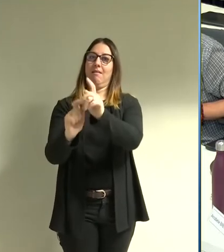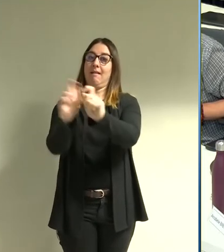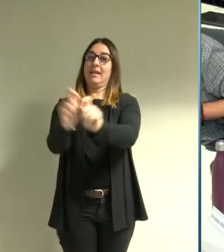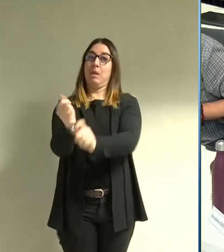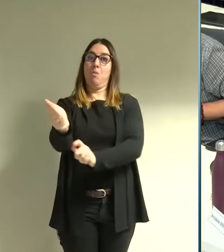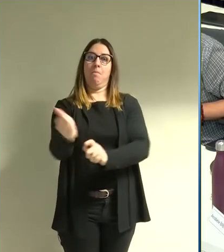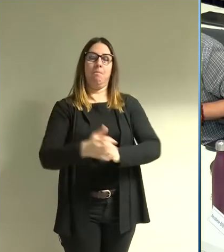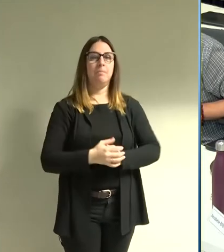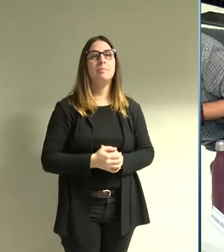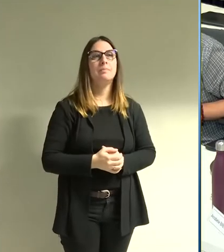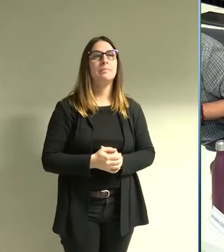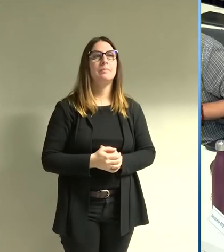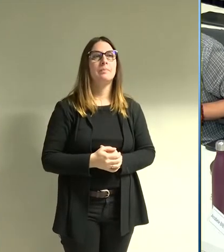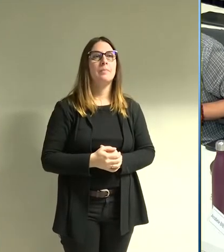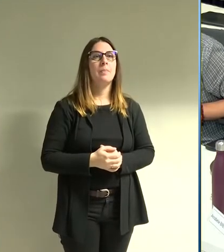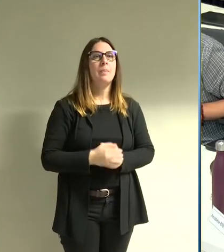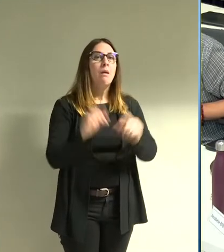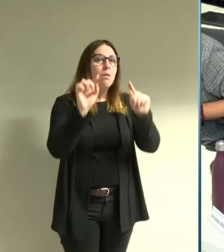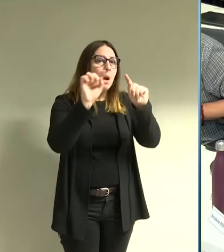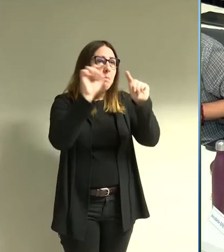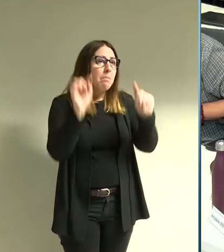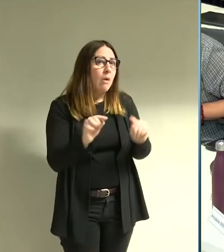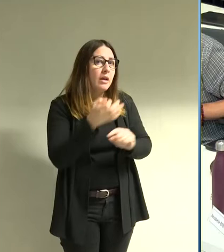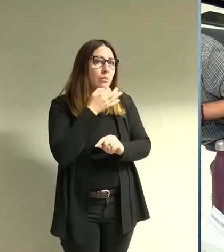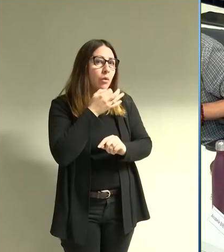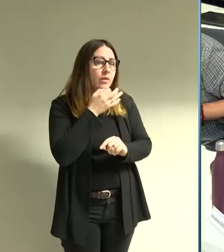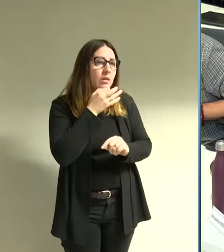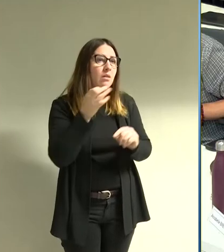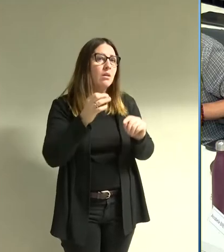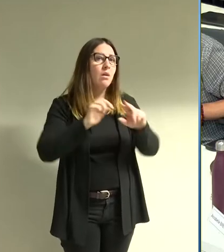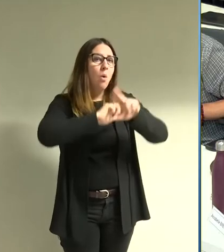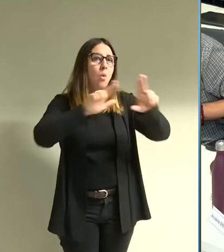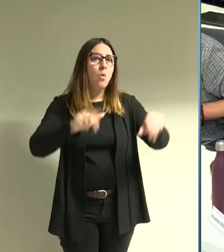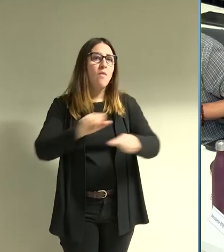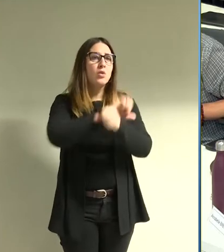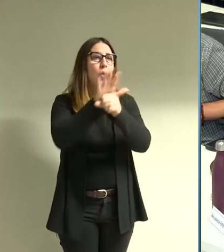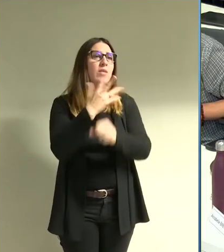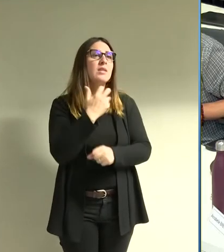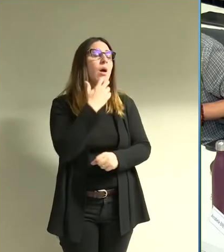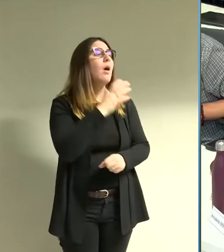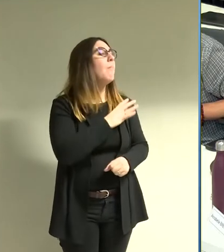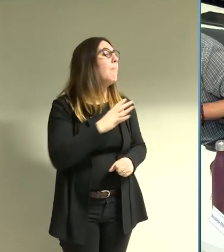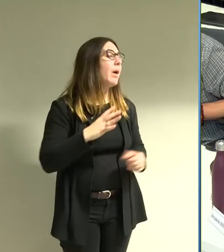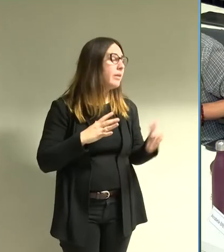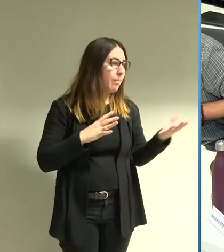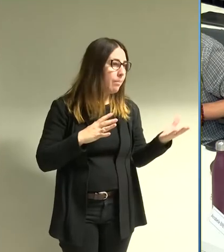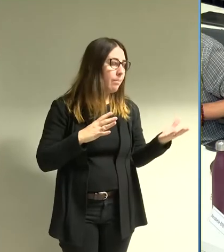et juste une toute petite parenthèse quand même sur la que la convention citoyenne qu'ovide madame est en fait le rapport et et sur